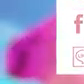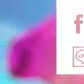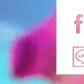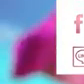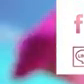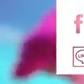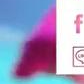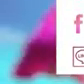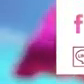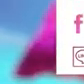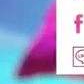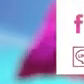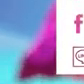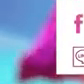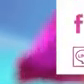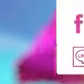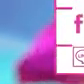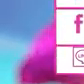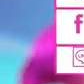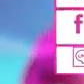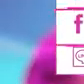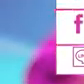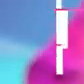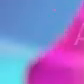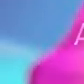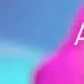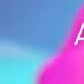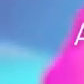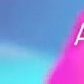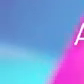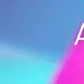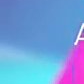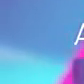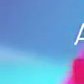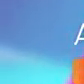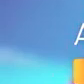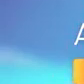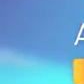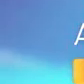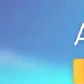อมรินทร์ทีวี